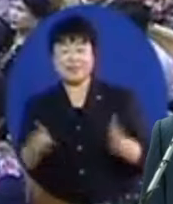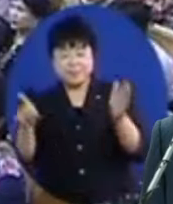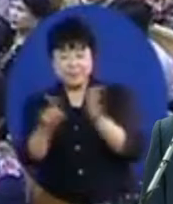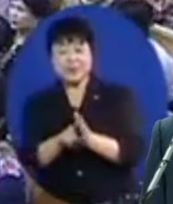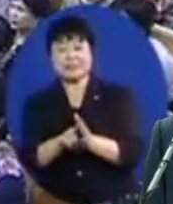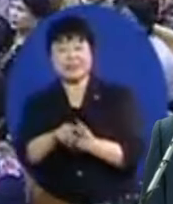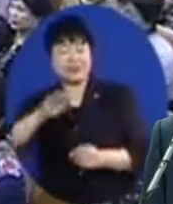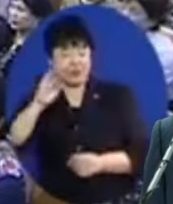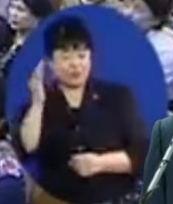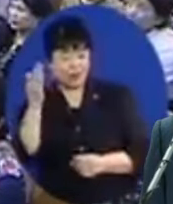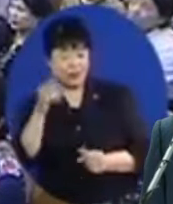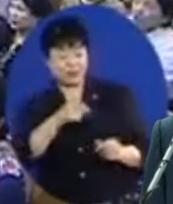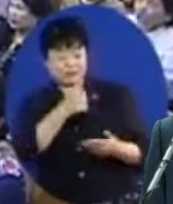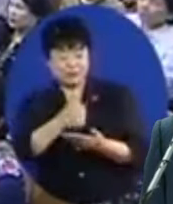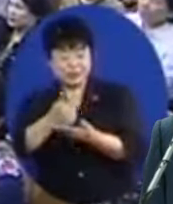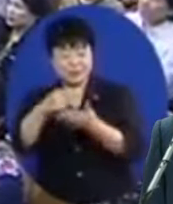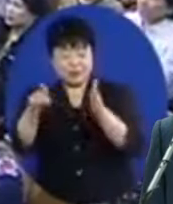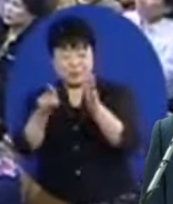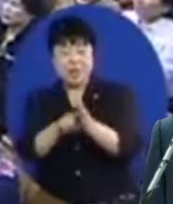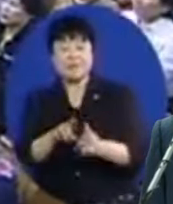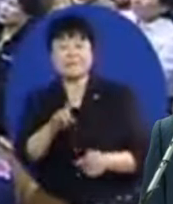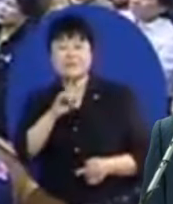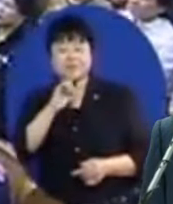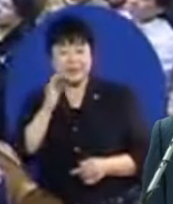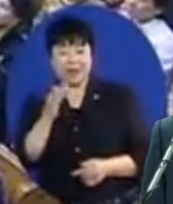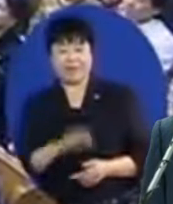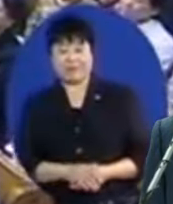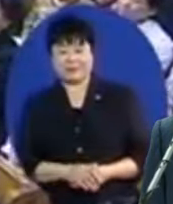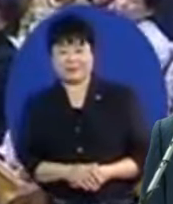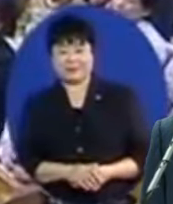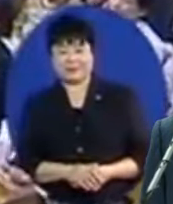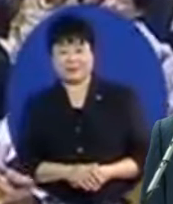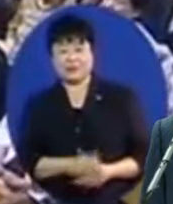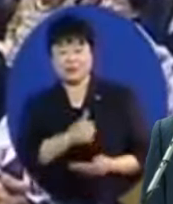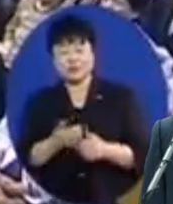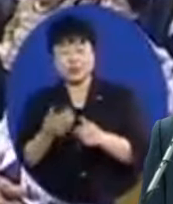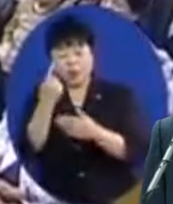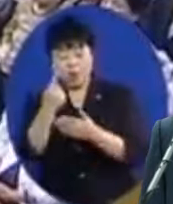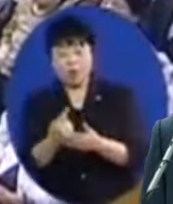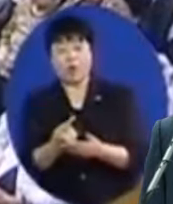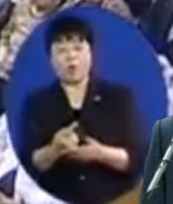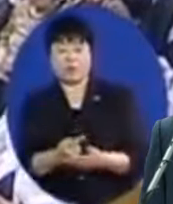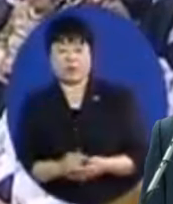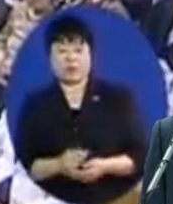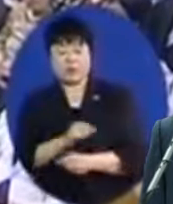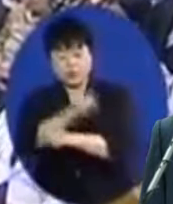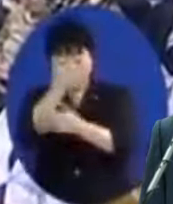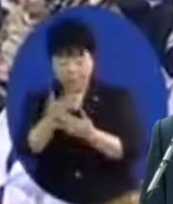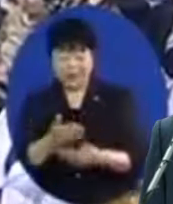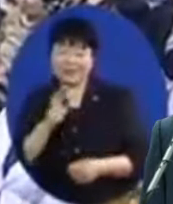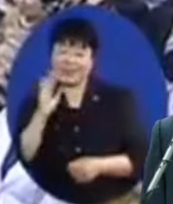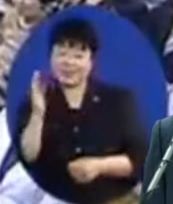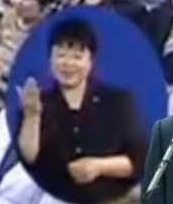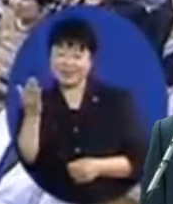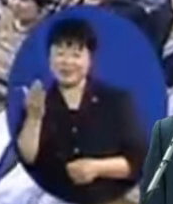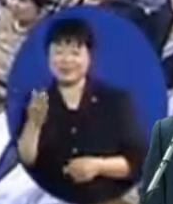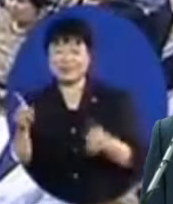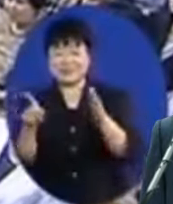믿으면 하겠네. 구주 예수만 믿어 그 하신 일에 힘입고 우리 주께 나가오면 영원함을 얻게 되는